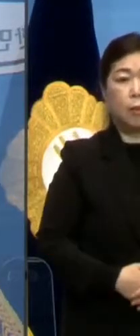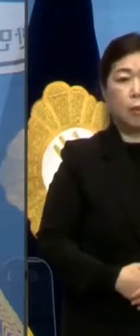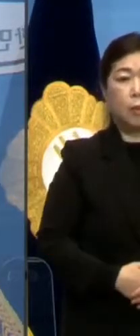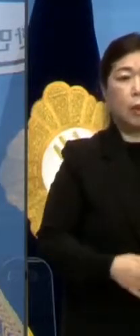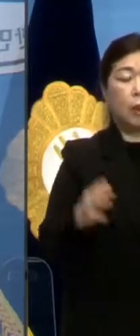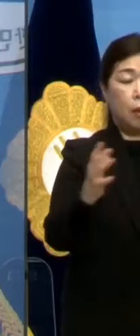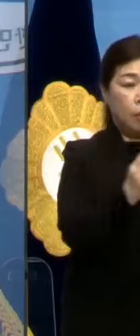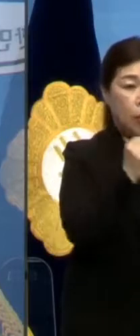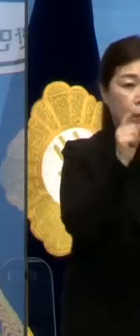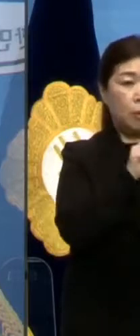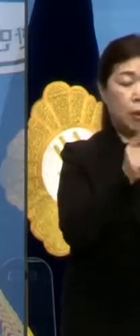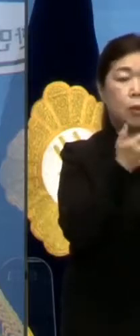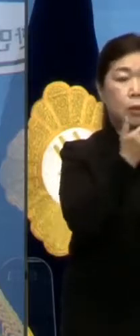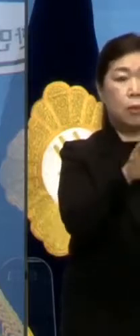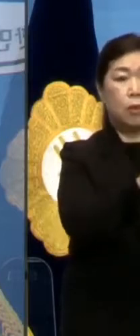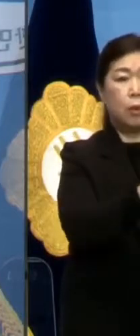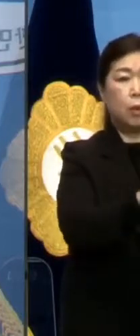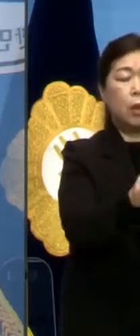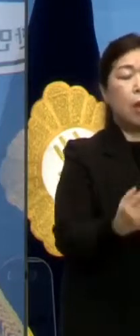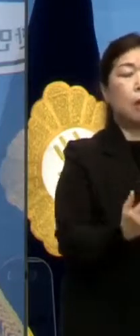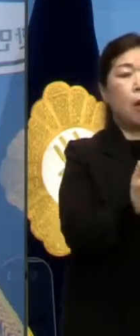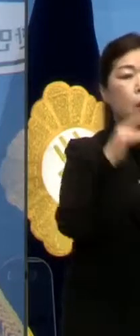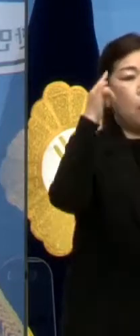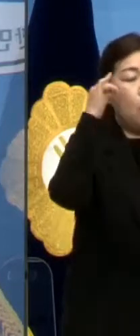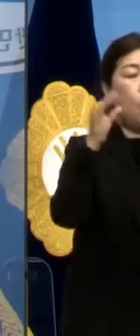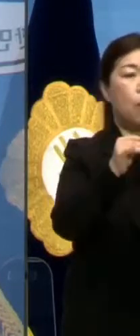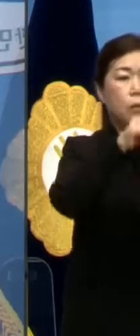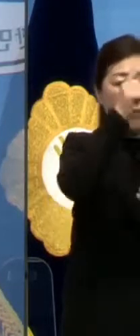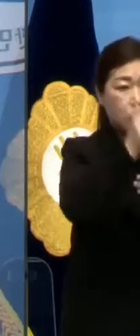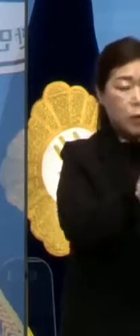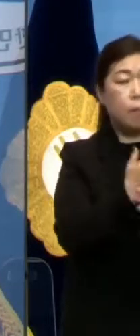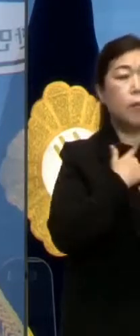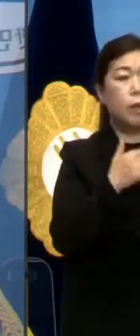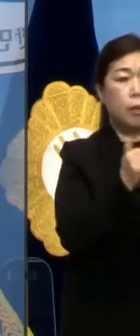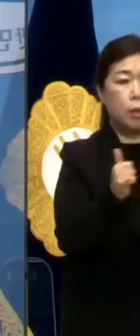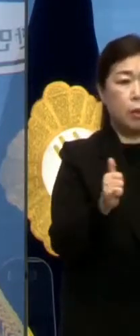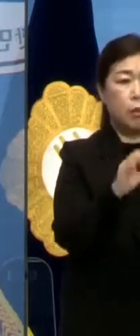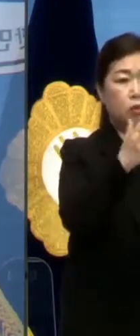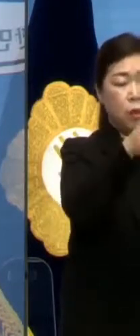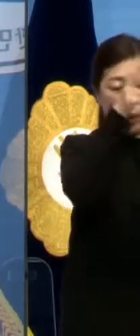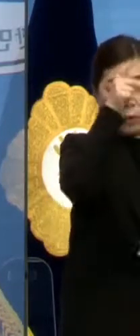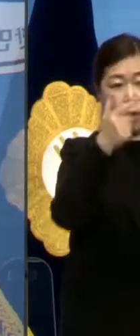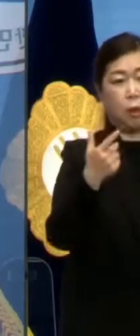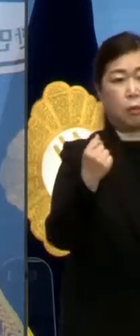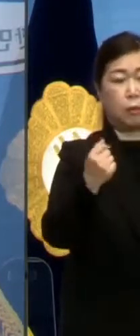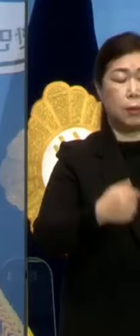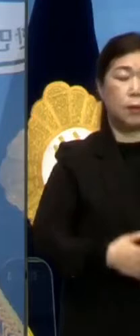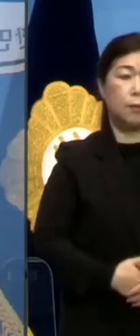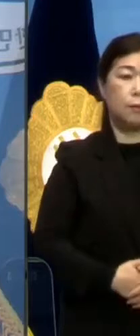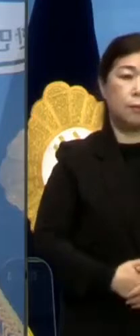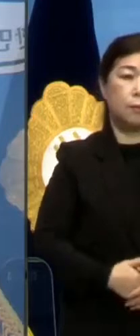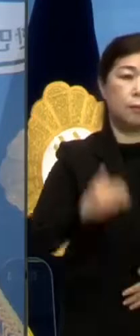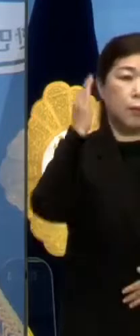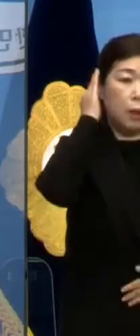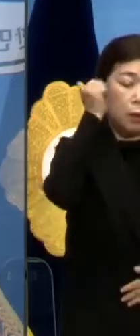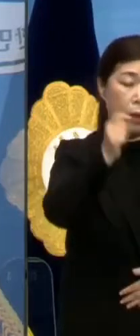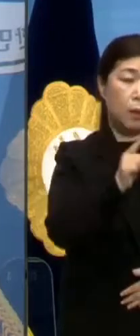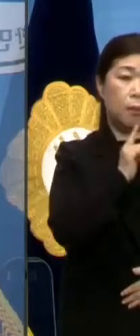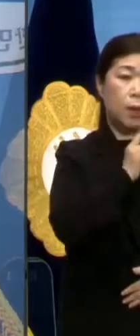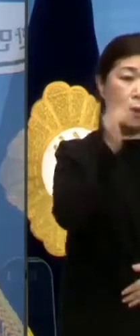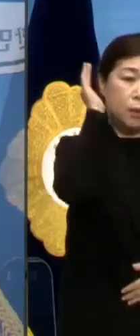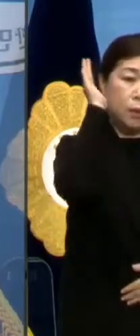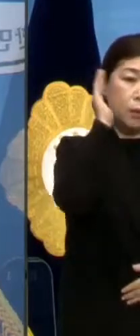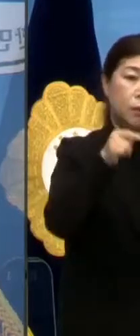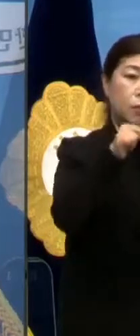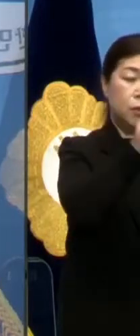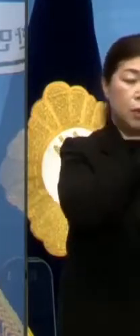말하자면 이 사건의 공범은 국가, 즉 경찰입니다. 대통령의 말씀을